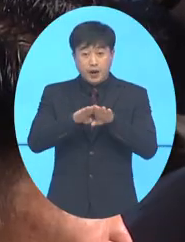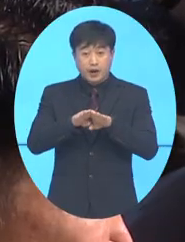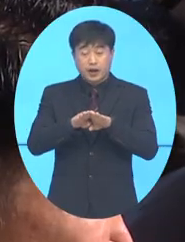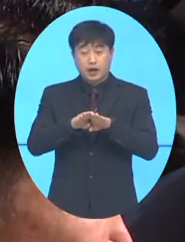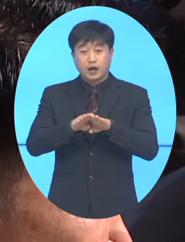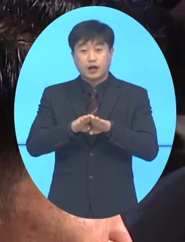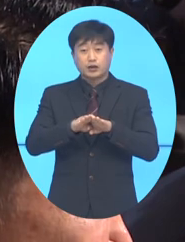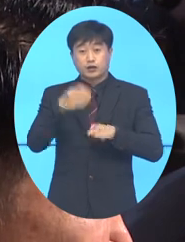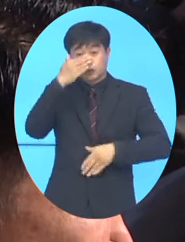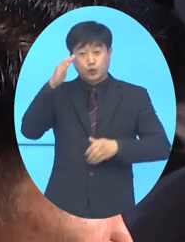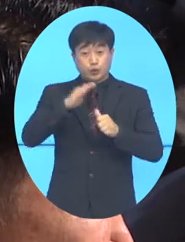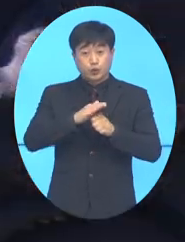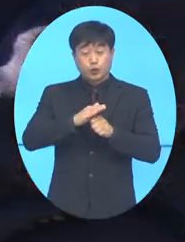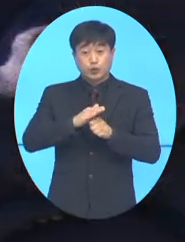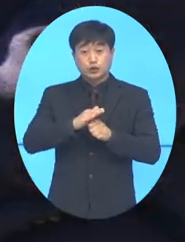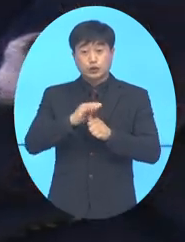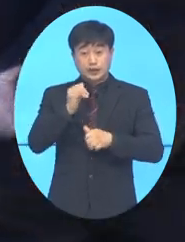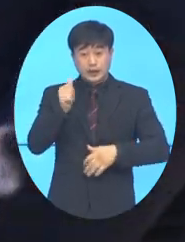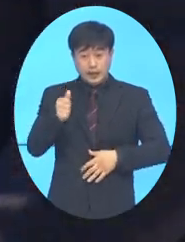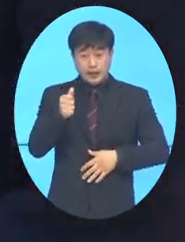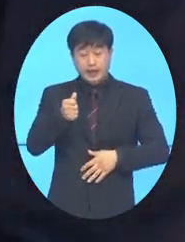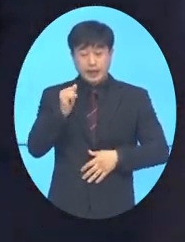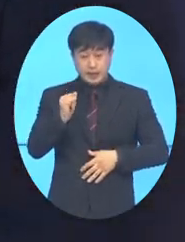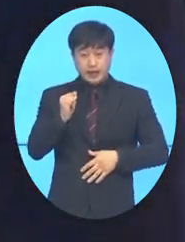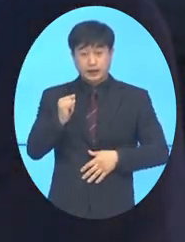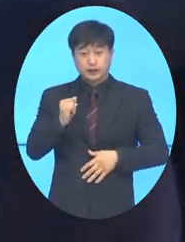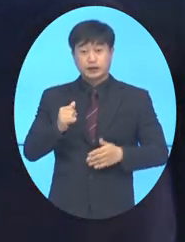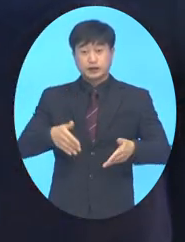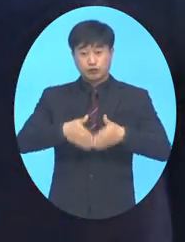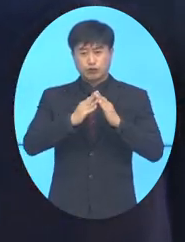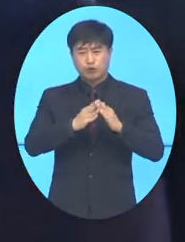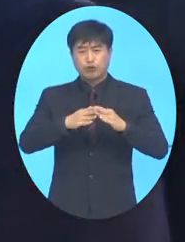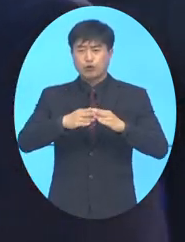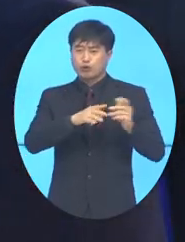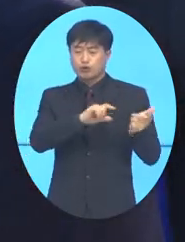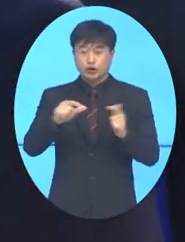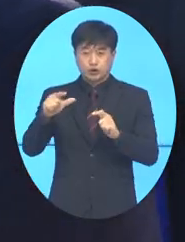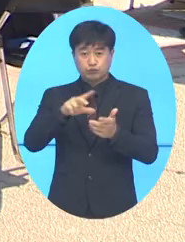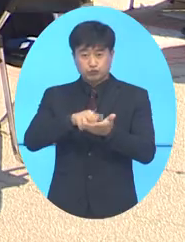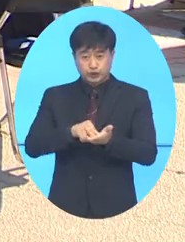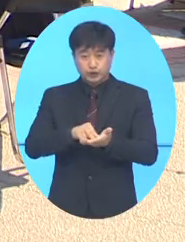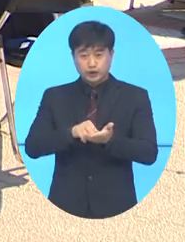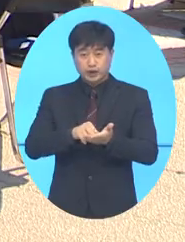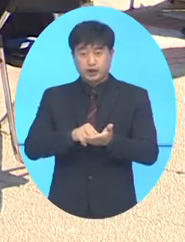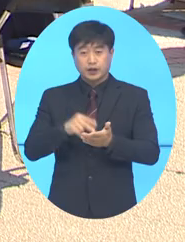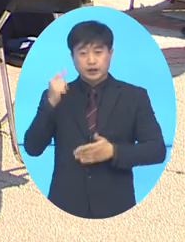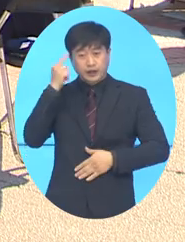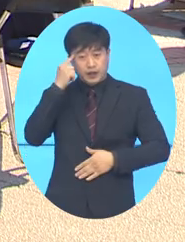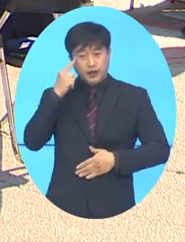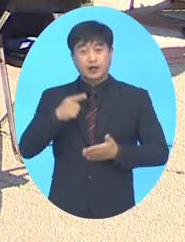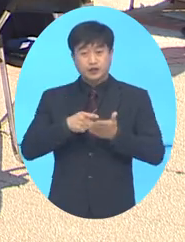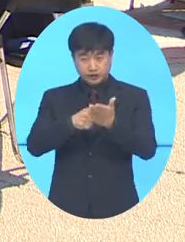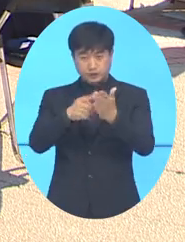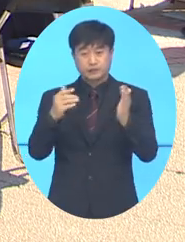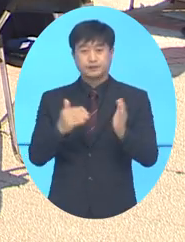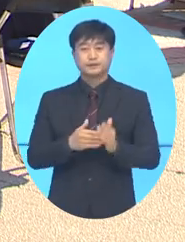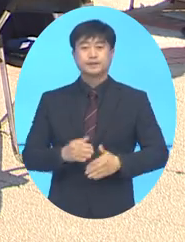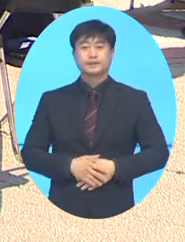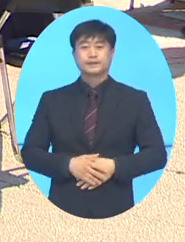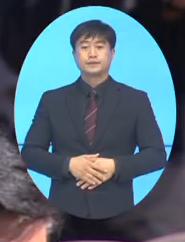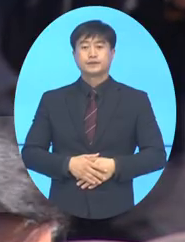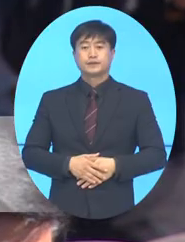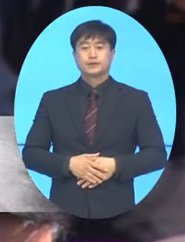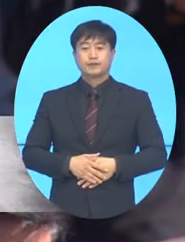청소년 인공지능센터 준공 민통선 규제 완화 등 지역 현안과 의견을 김동현 지사에게 직접 건의했습니다